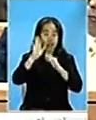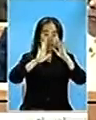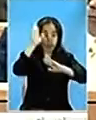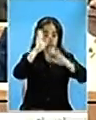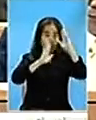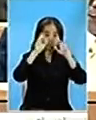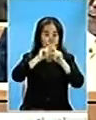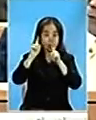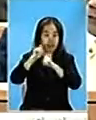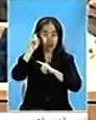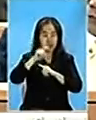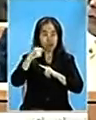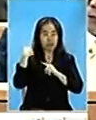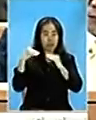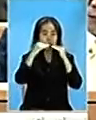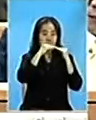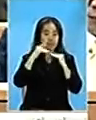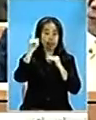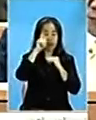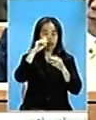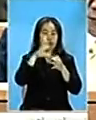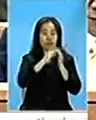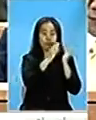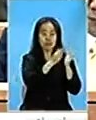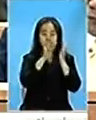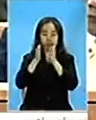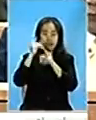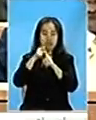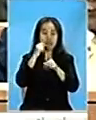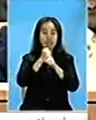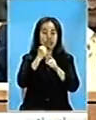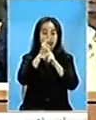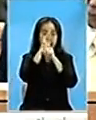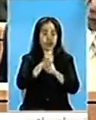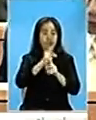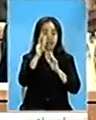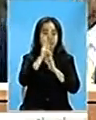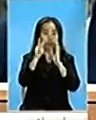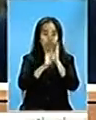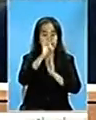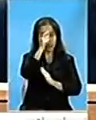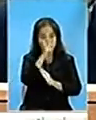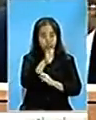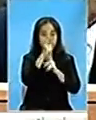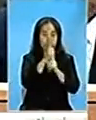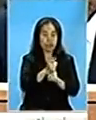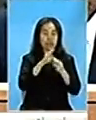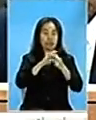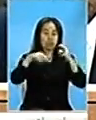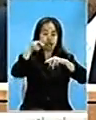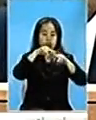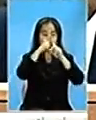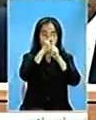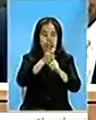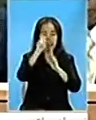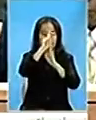ได้นั้นผมคิดว่าทุกฝ่ายต้องดำเนินการตามกฎหมายหรือเรียกว่าปกครองโดยกฎหมาย